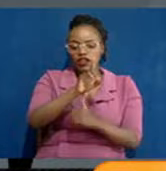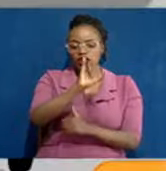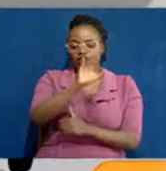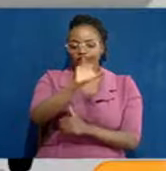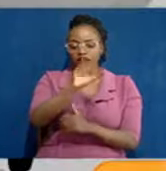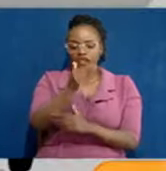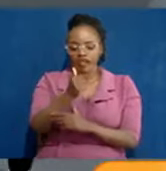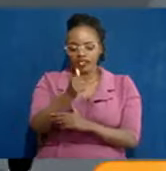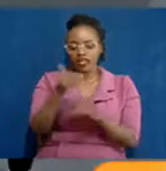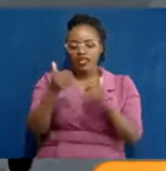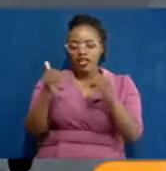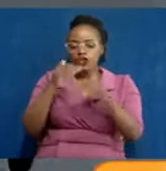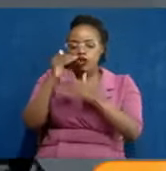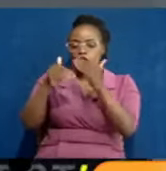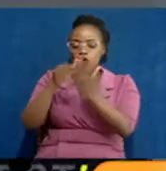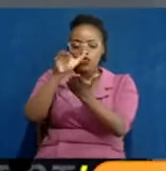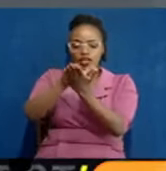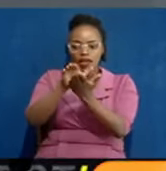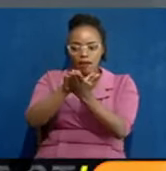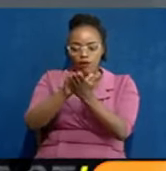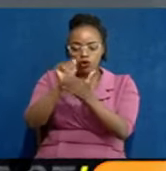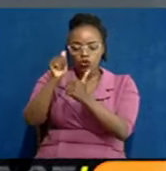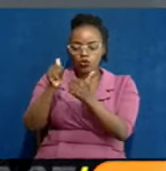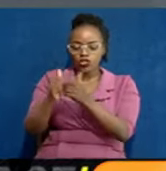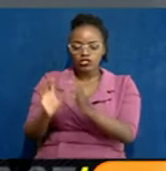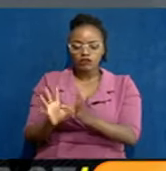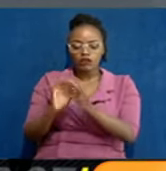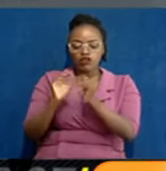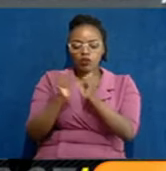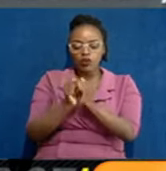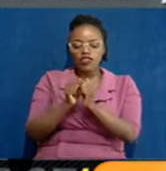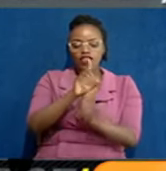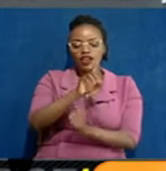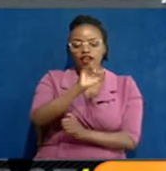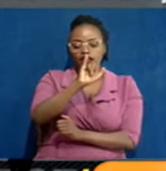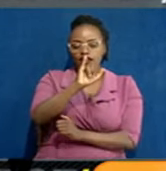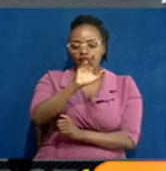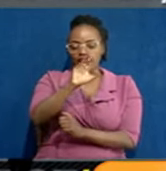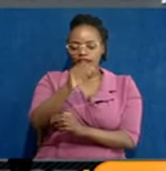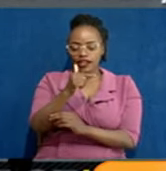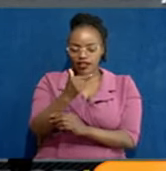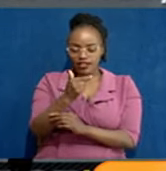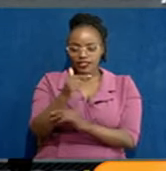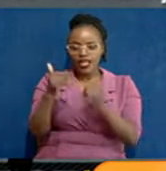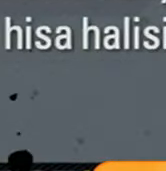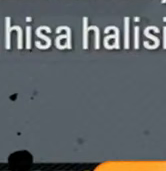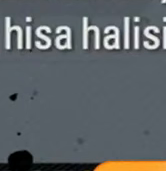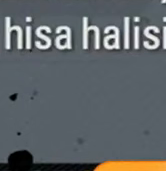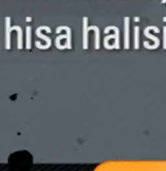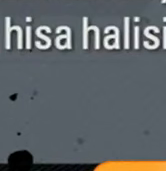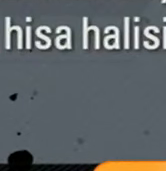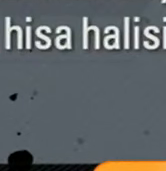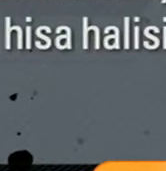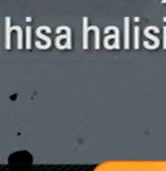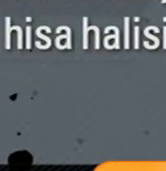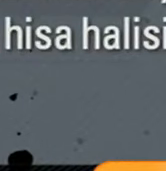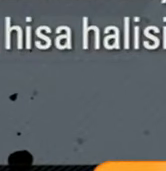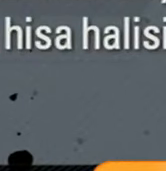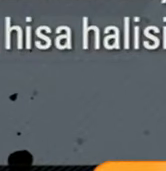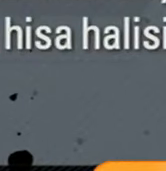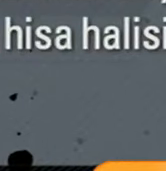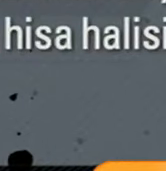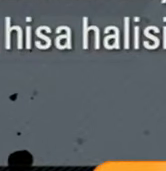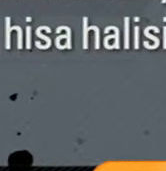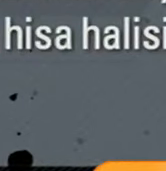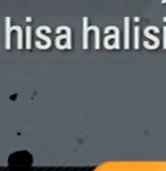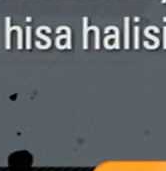Line. Aidha, benki zote nchini zinazoshirikiana na kampuni ya Direct Line zinaarifiwa kuwa stakabadhi za umiliki wa kampuni